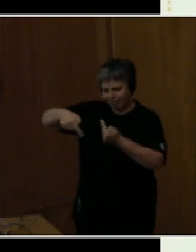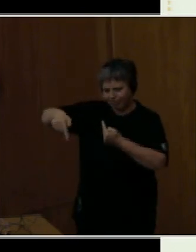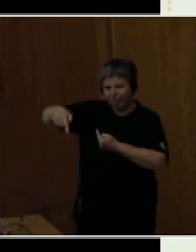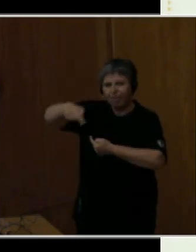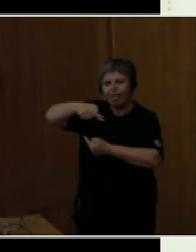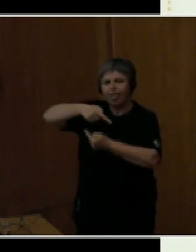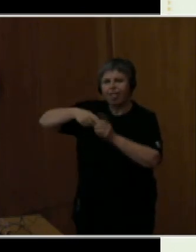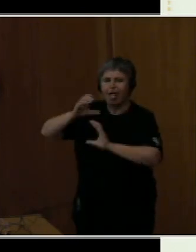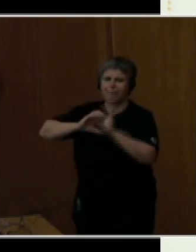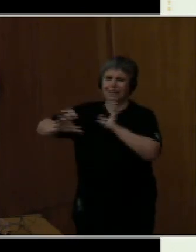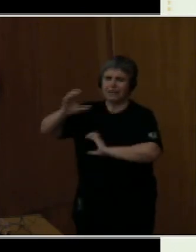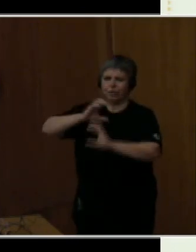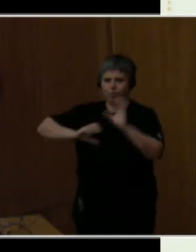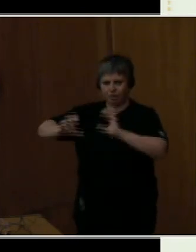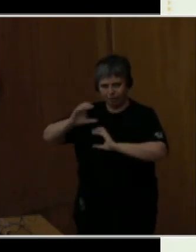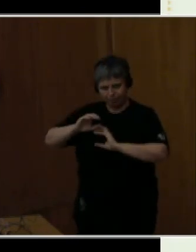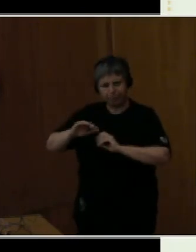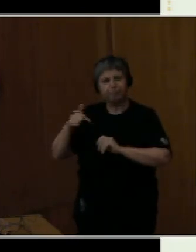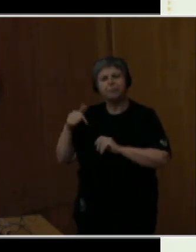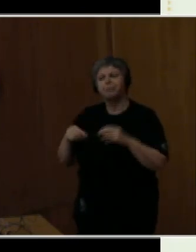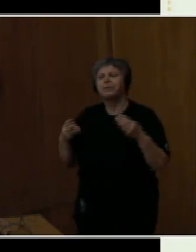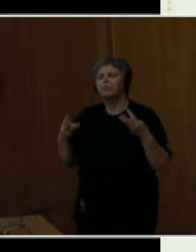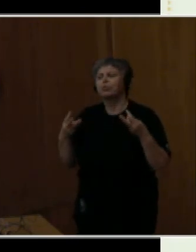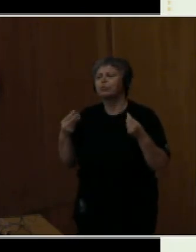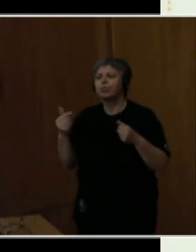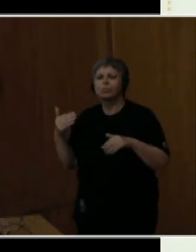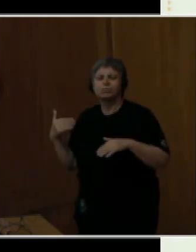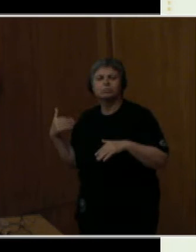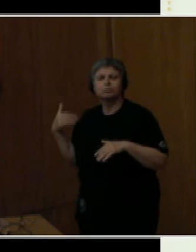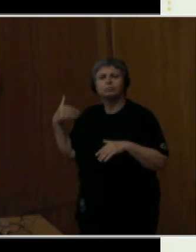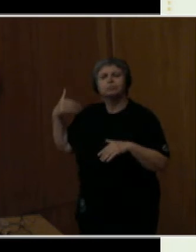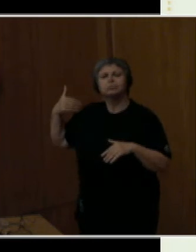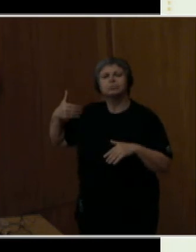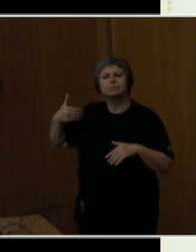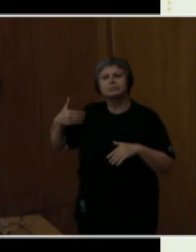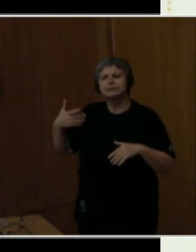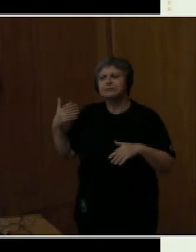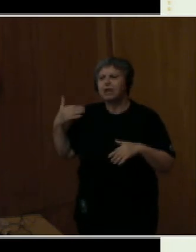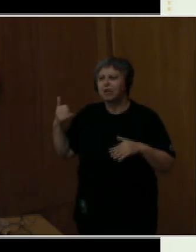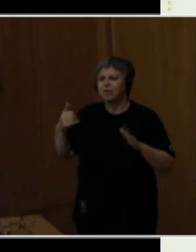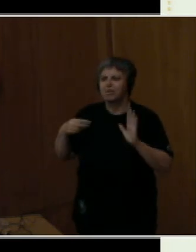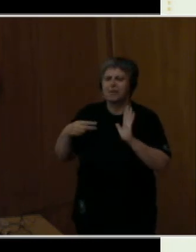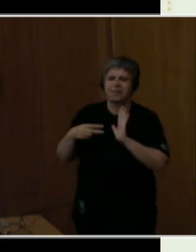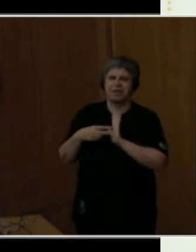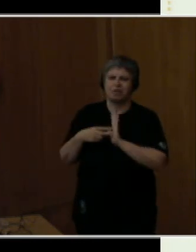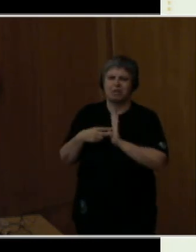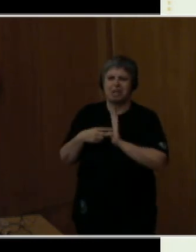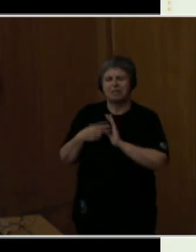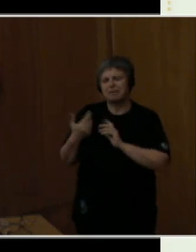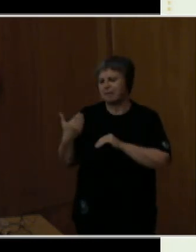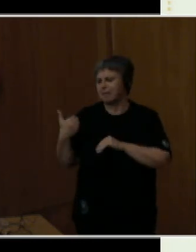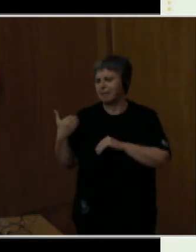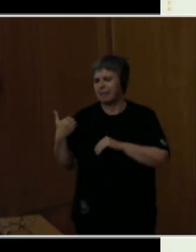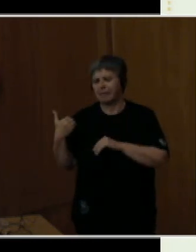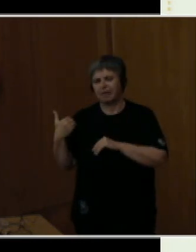έτσι φτάσαμε μέχρι τις αρχές της περασμένης δεκαετίας, ας πούμε, μέχρι και πρότινος ενδεχομένως, με